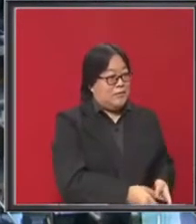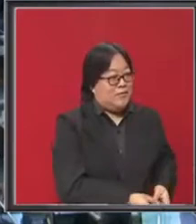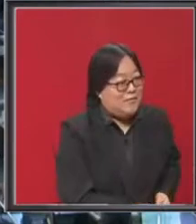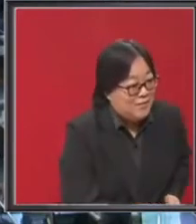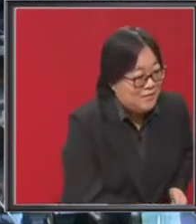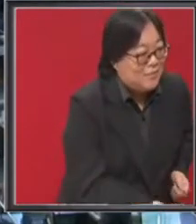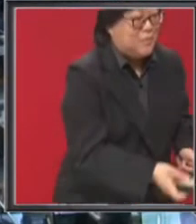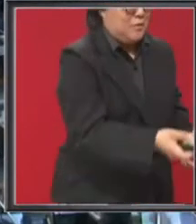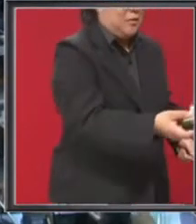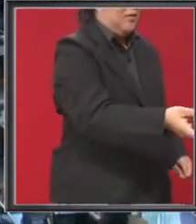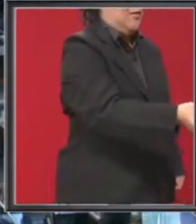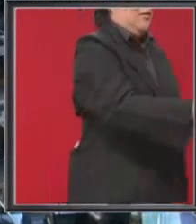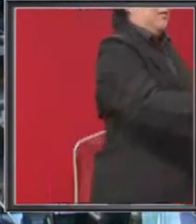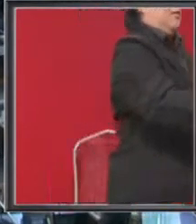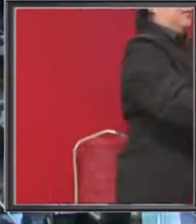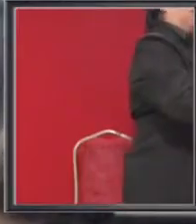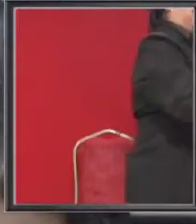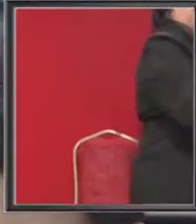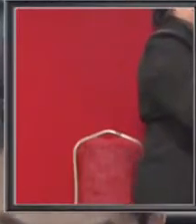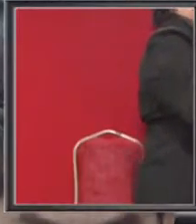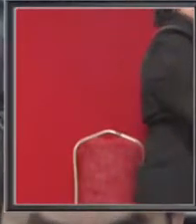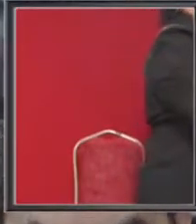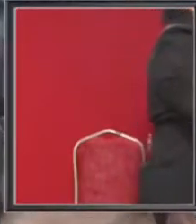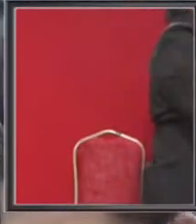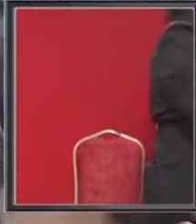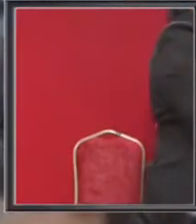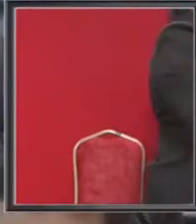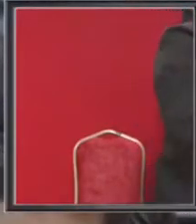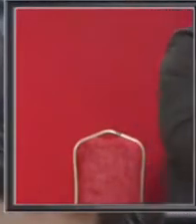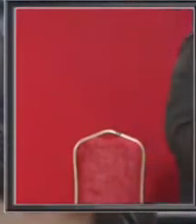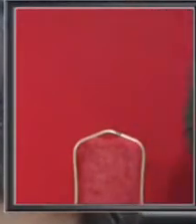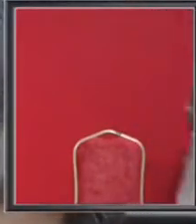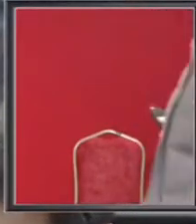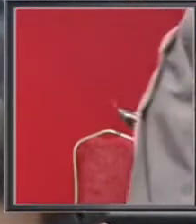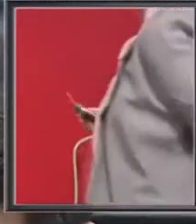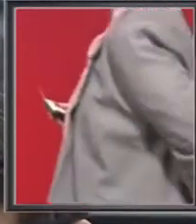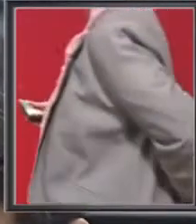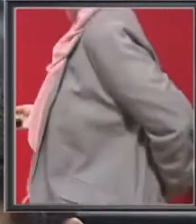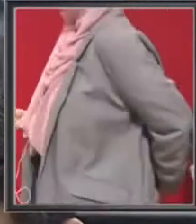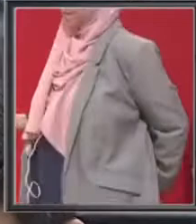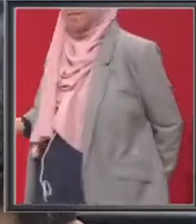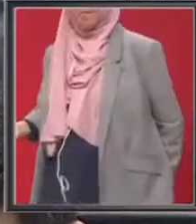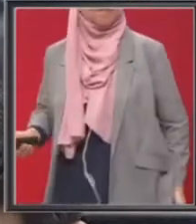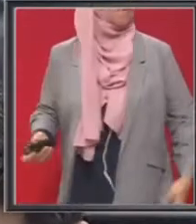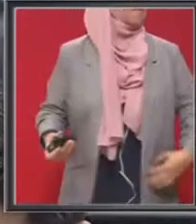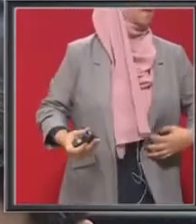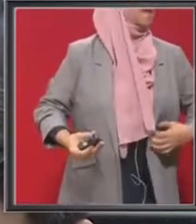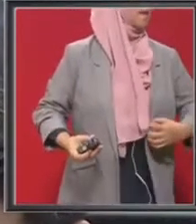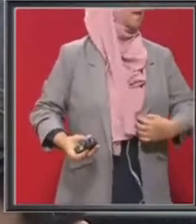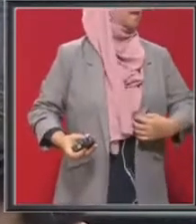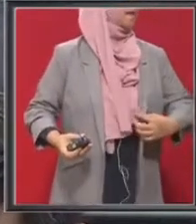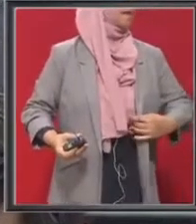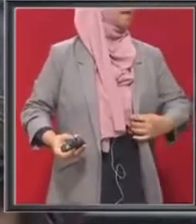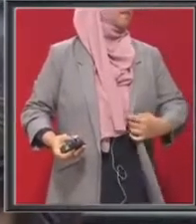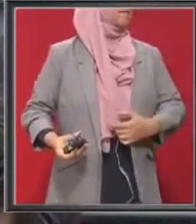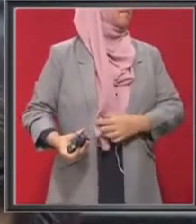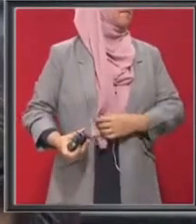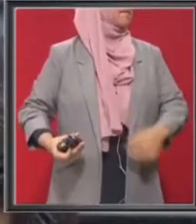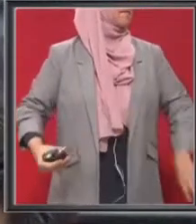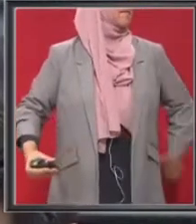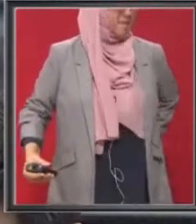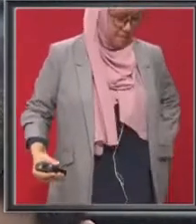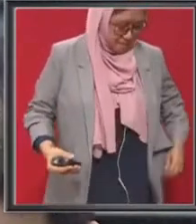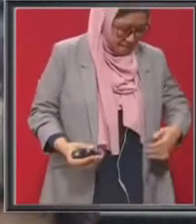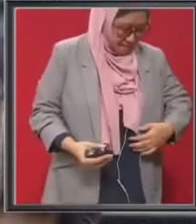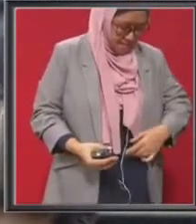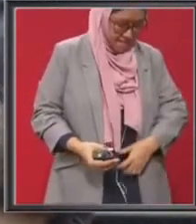soal itu saya ingin lebih sedikit pertama sekali about the native kiri Sungai kita cuma Hai slide pada hukuman